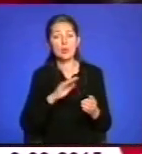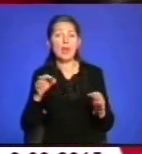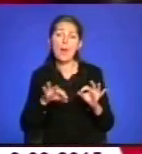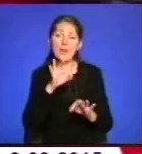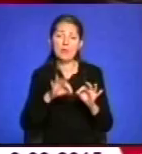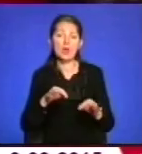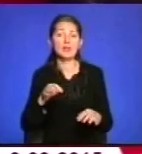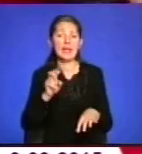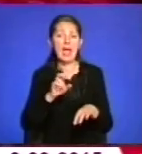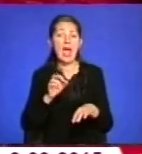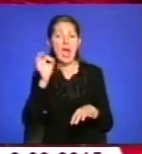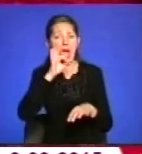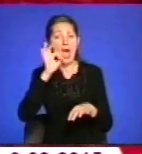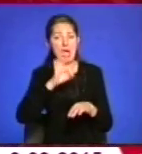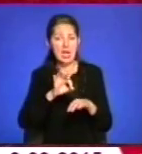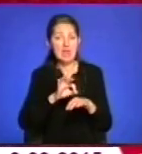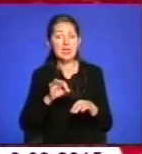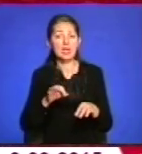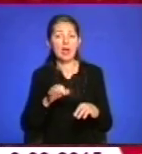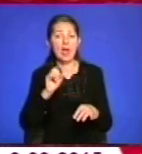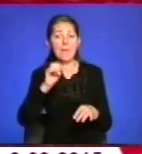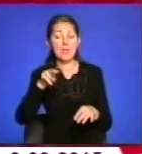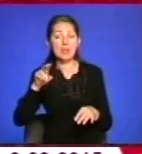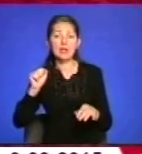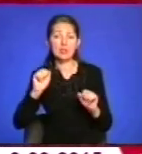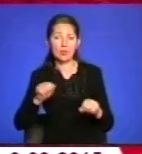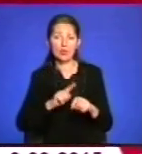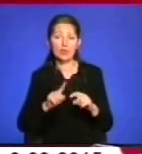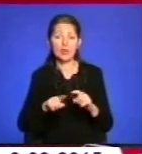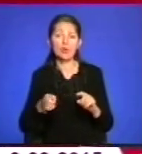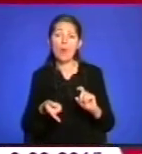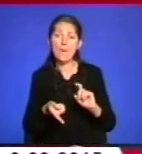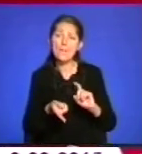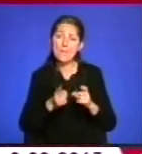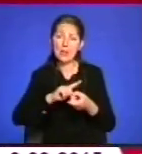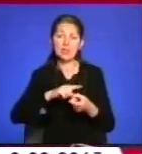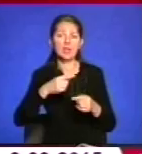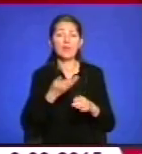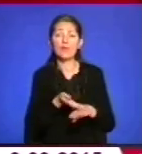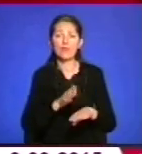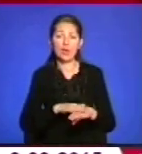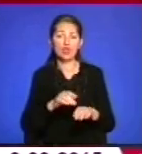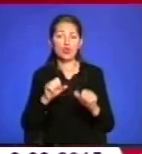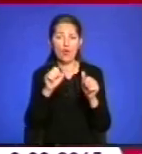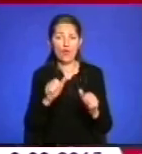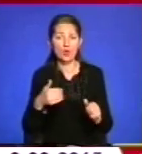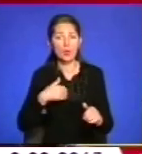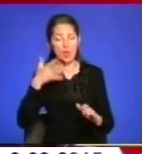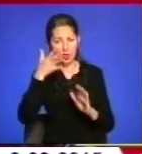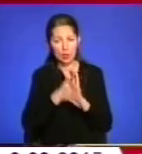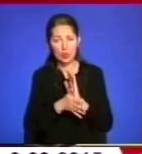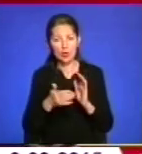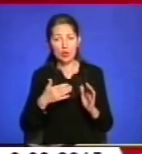вчасно, епілепсія може швидко перерости у ще гіршу форму. Я розумію, що ми, може, не